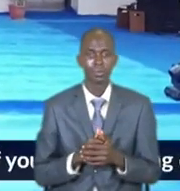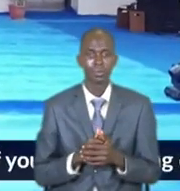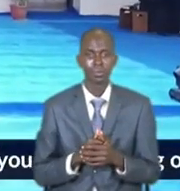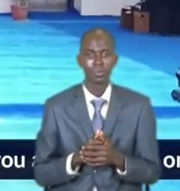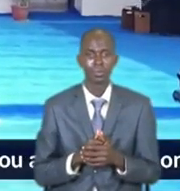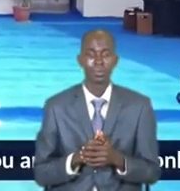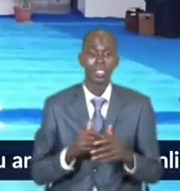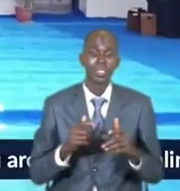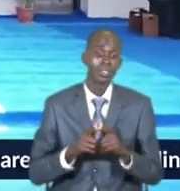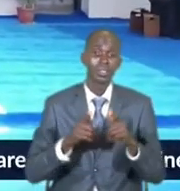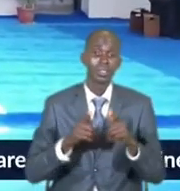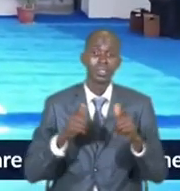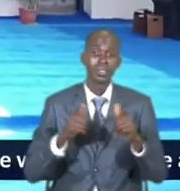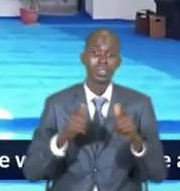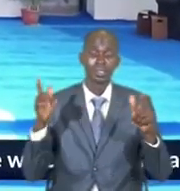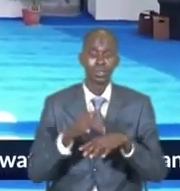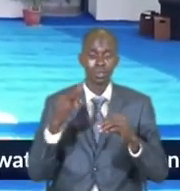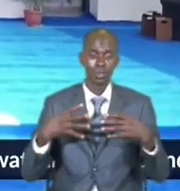Mgbanwe nke ọgwụgwọ nsọ,